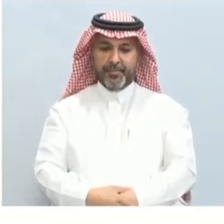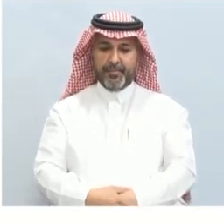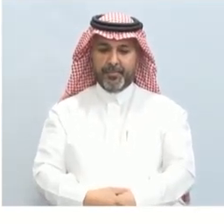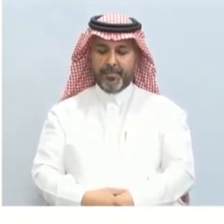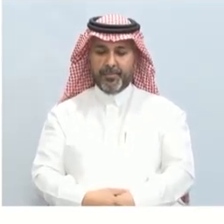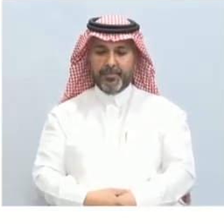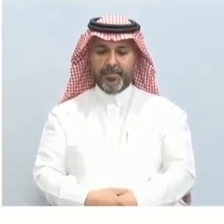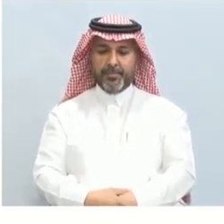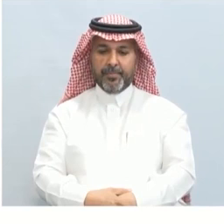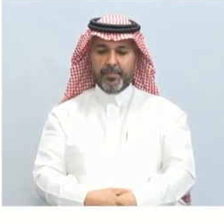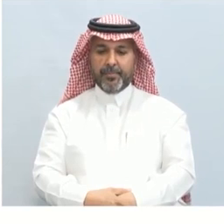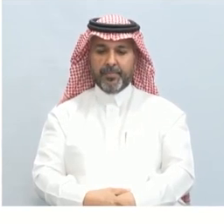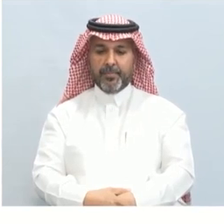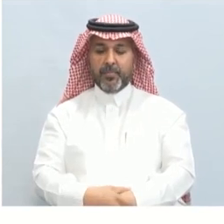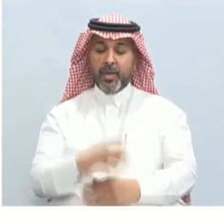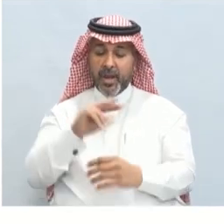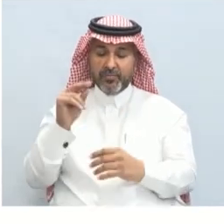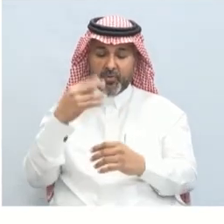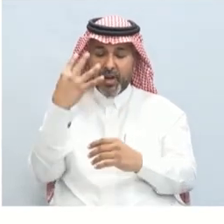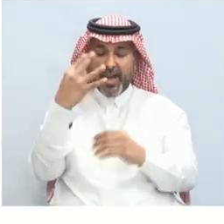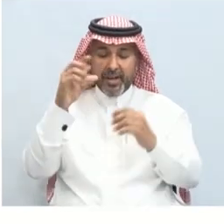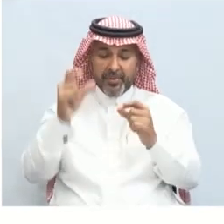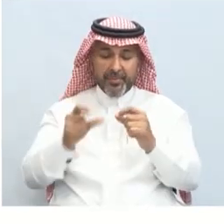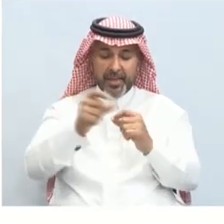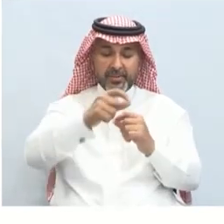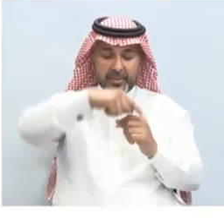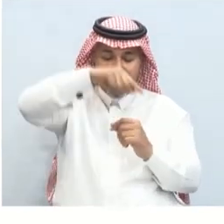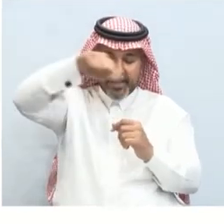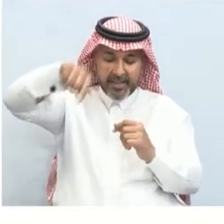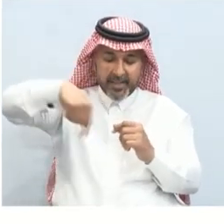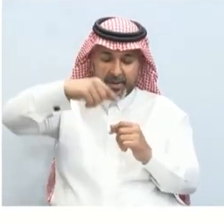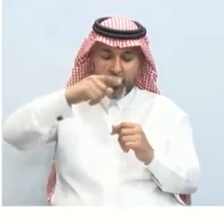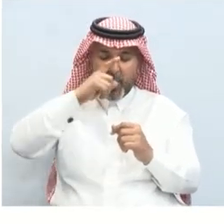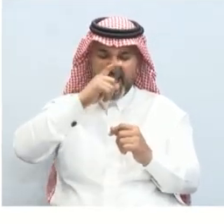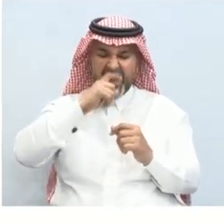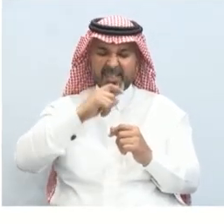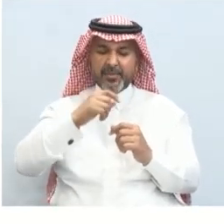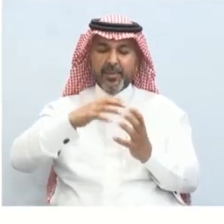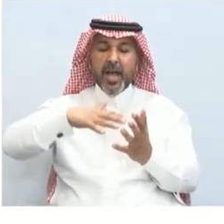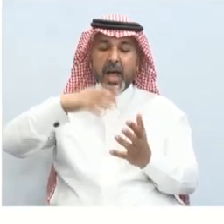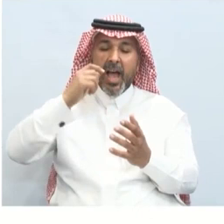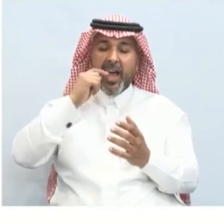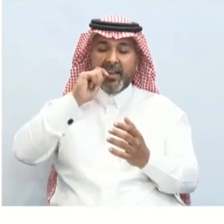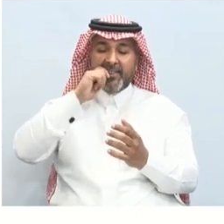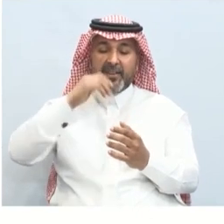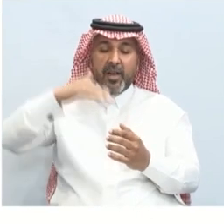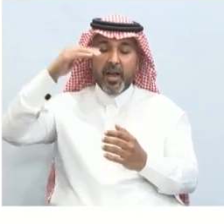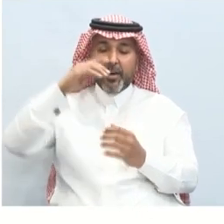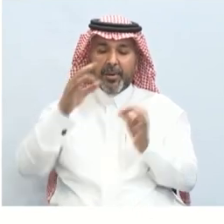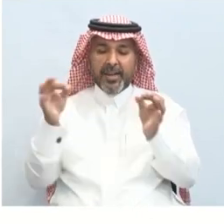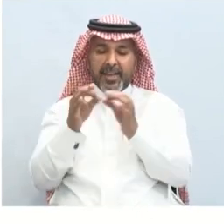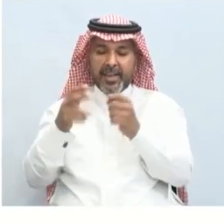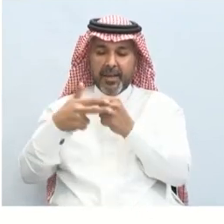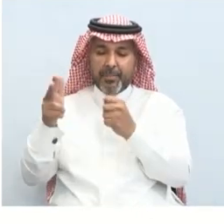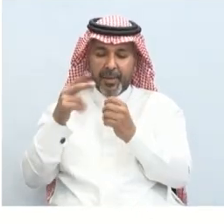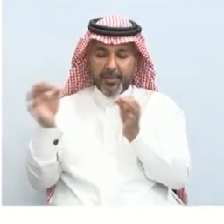قاللك عدد الترتيبات التي يجلس بها اربع اشخاص في حلقه دائريه بحيث ان يكون اكبرهم بجانب الباب لاحظ